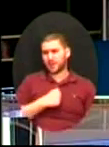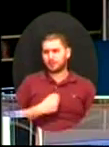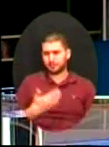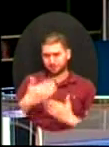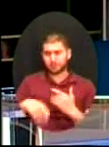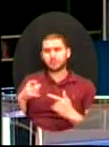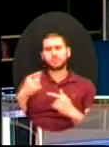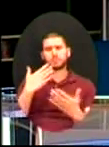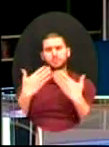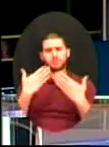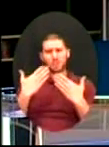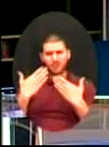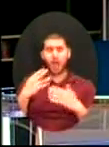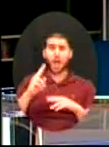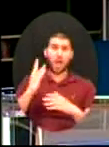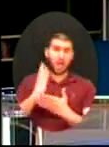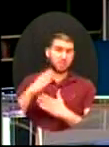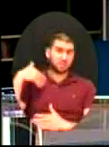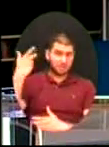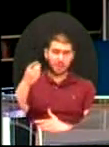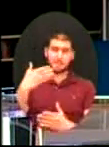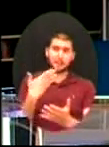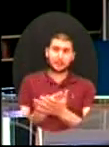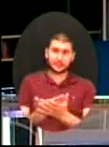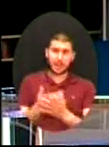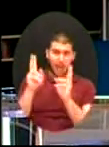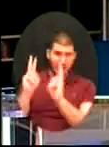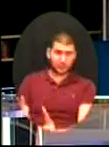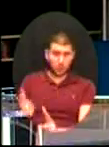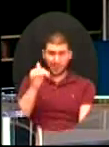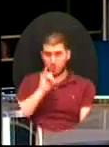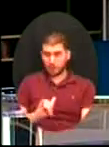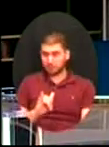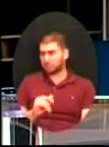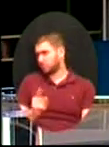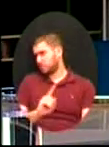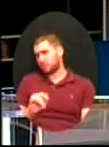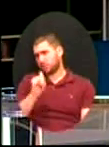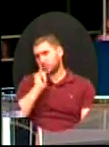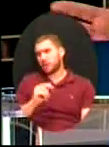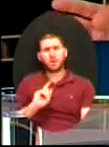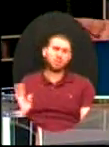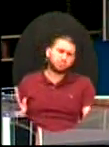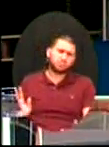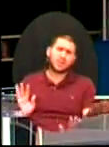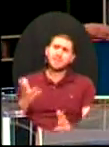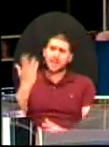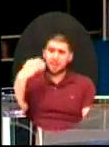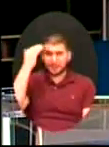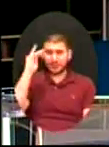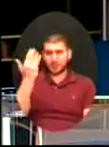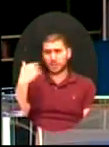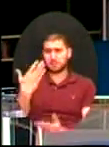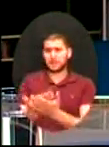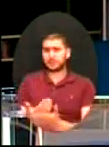אתה מכנס את הישיבה, עד אז אגב אתה ממליץ לעצור את כל הטיולים? ממש לא, למה רוצות אותי? אם זה היה בבתי ספר, כן